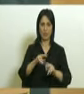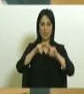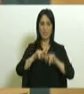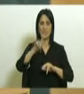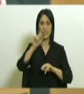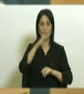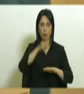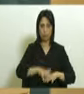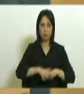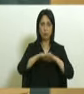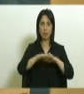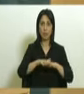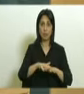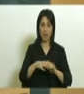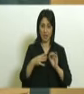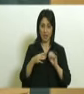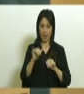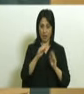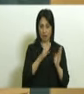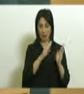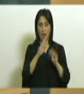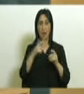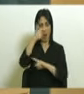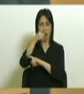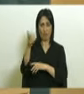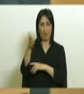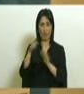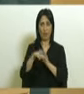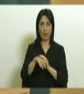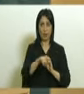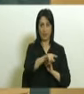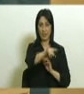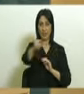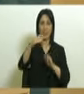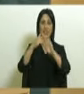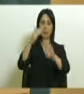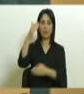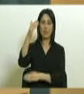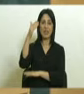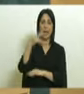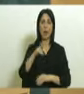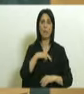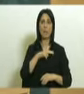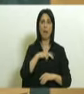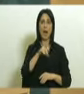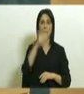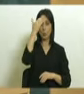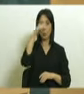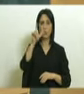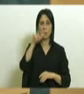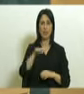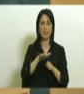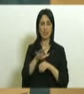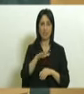ჯდომის დროს, სადღაც 9 საათზე, ამის კადრებსაც მოგიტანთ, აი ეს თქვენი ფრთა პარლამენტისთვის საერთოდ უცხო ადამიანებით იყო